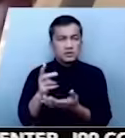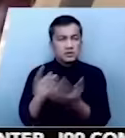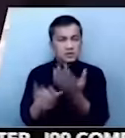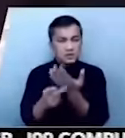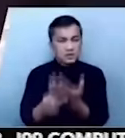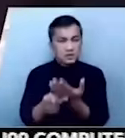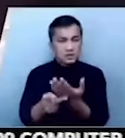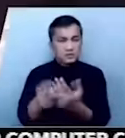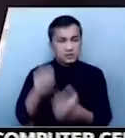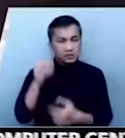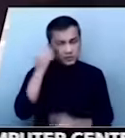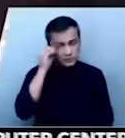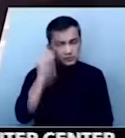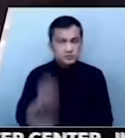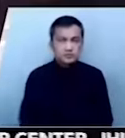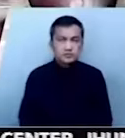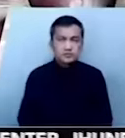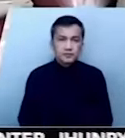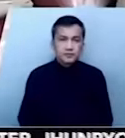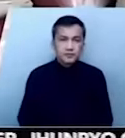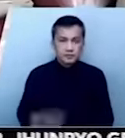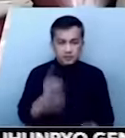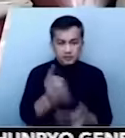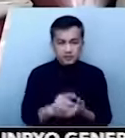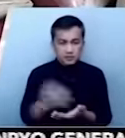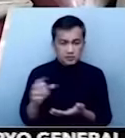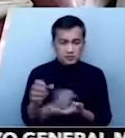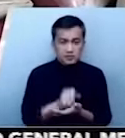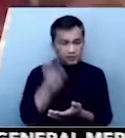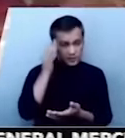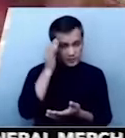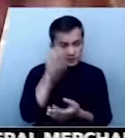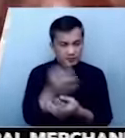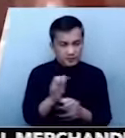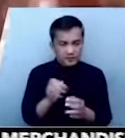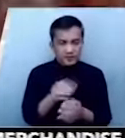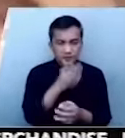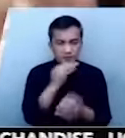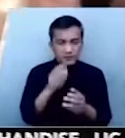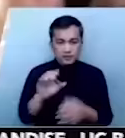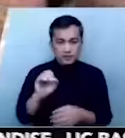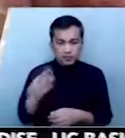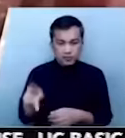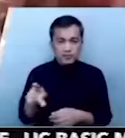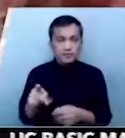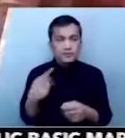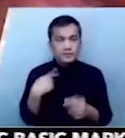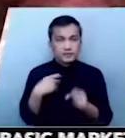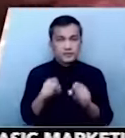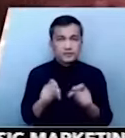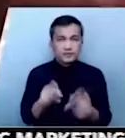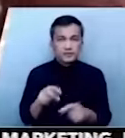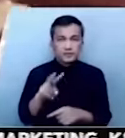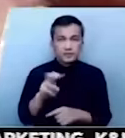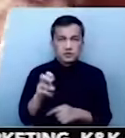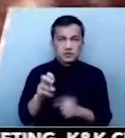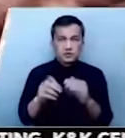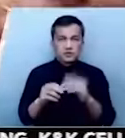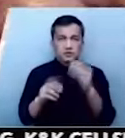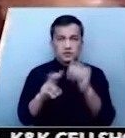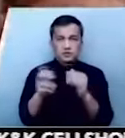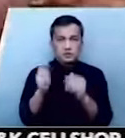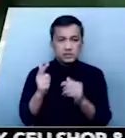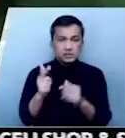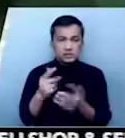sibuyas. Sa datos naman na nakalap ng Federation of Free Farmers Cooperative, may mga nagbibenta pa ng 200 hanggang 220 kada kilo sa